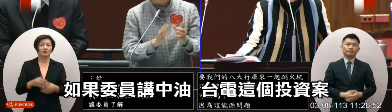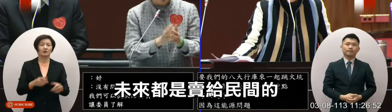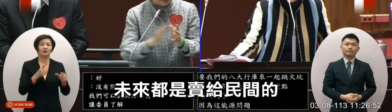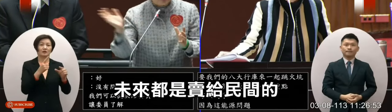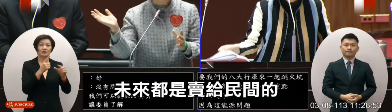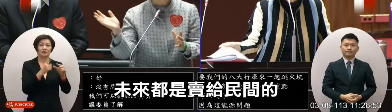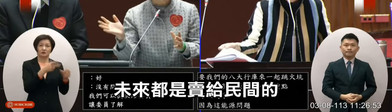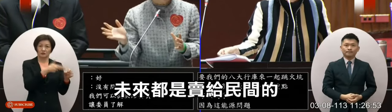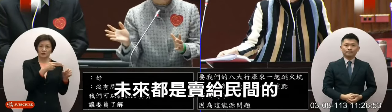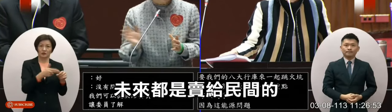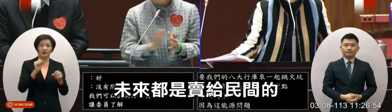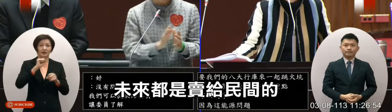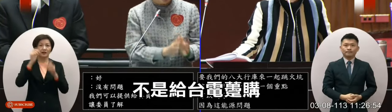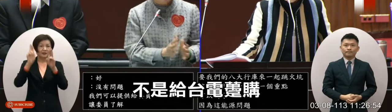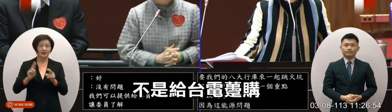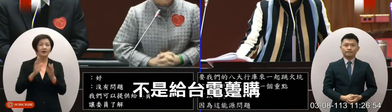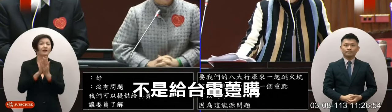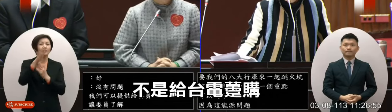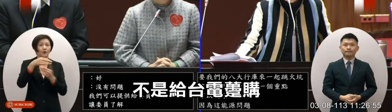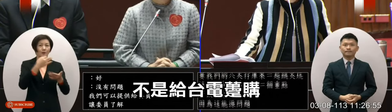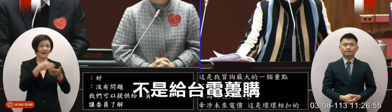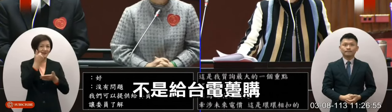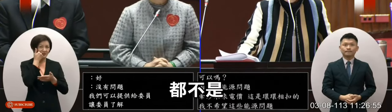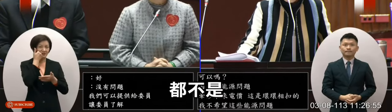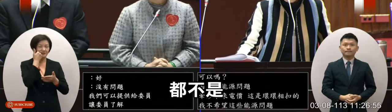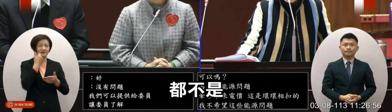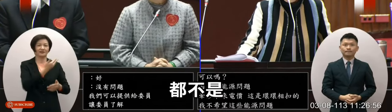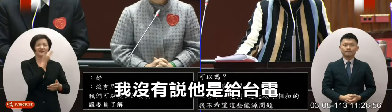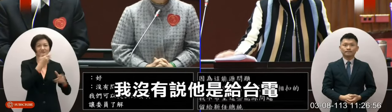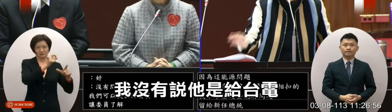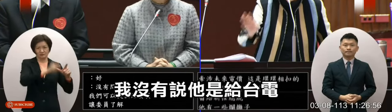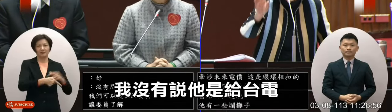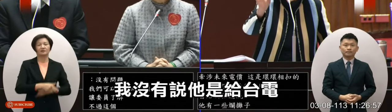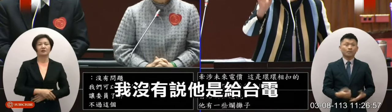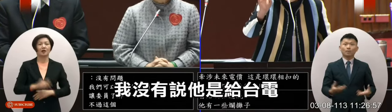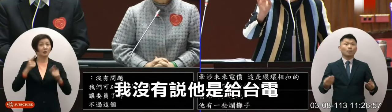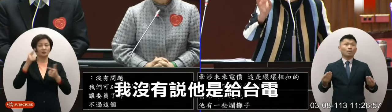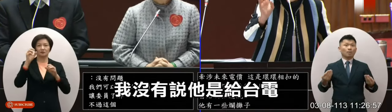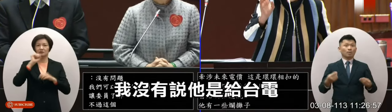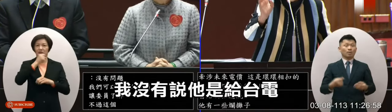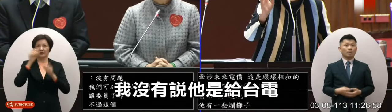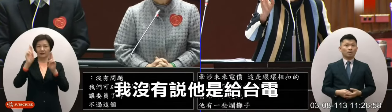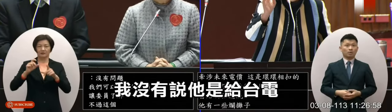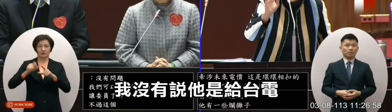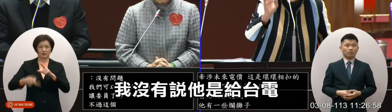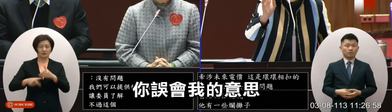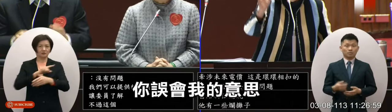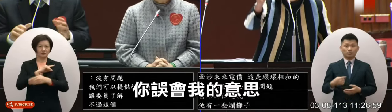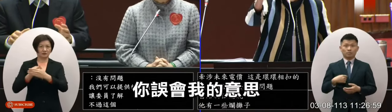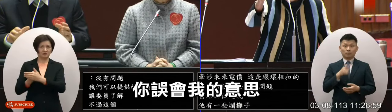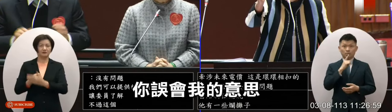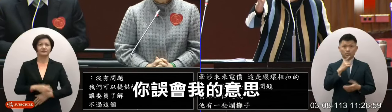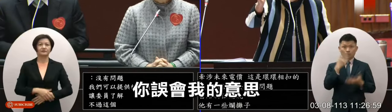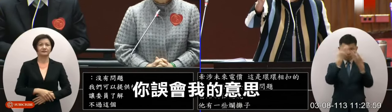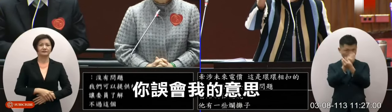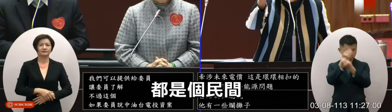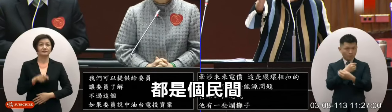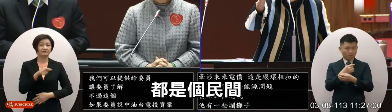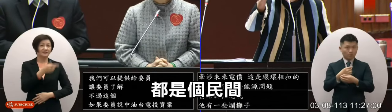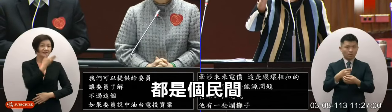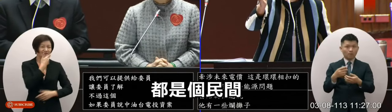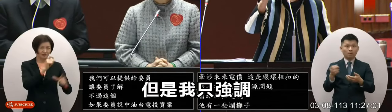资案未来都是卖给民间的，不是给台电准购，都不是。 我没有说他是给台电准购，你误会我的意